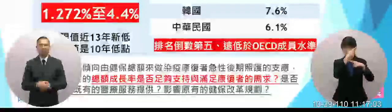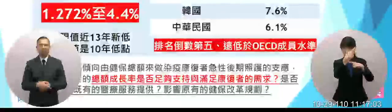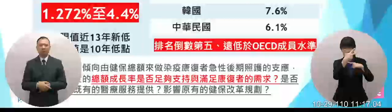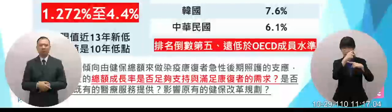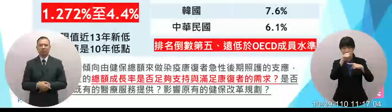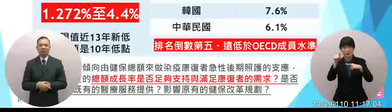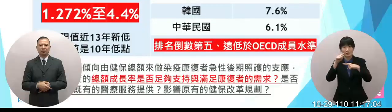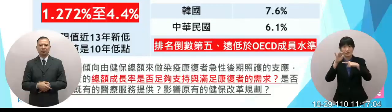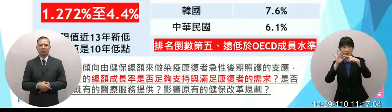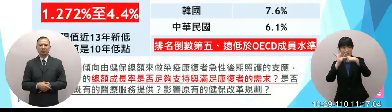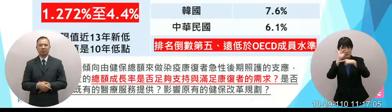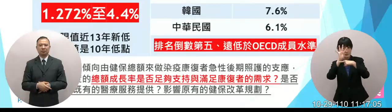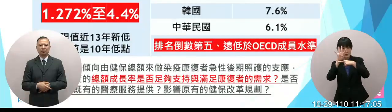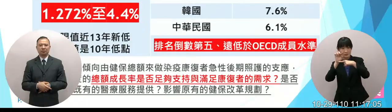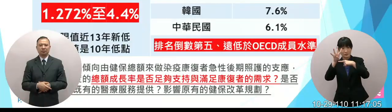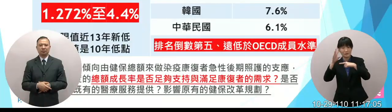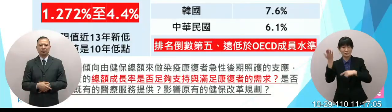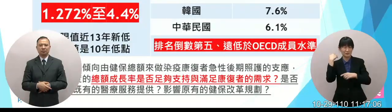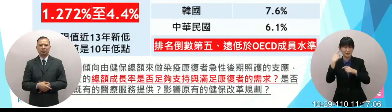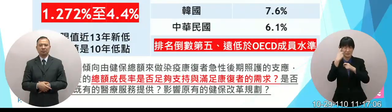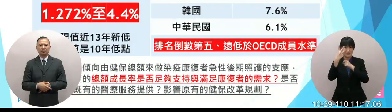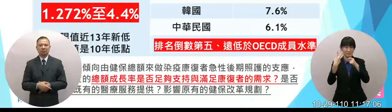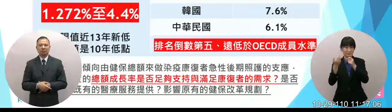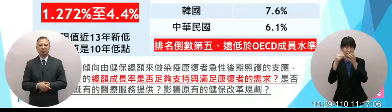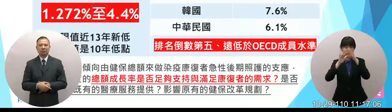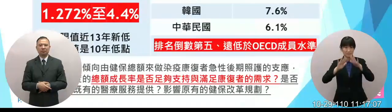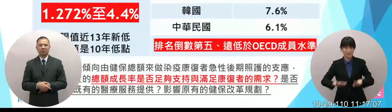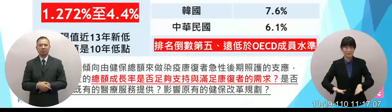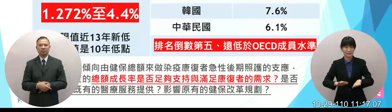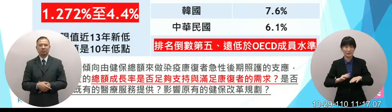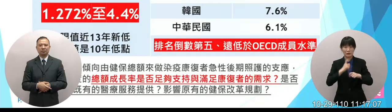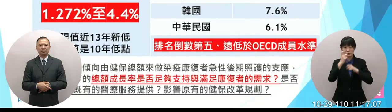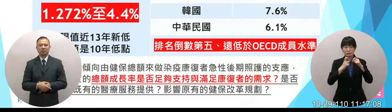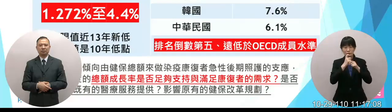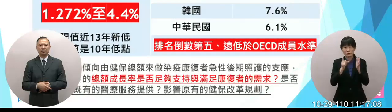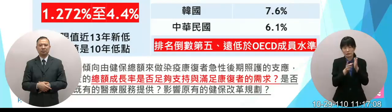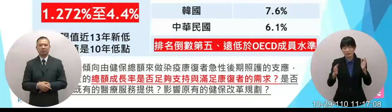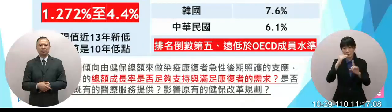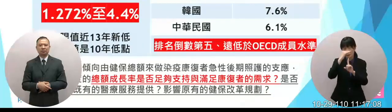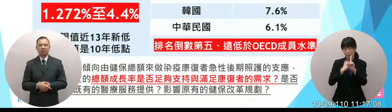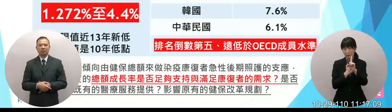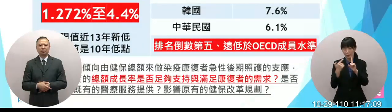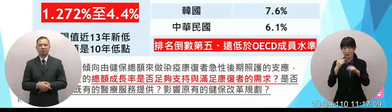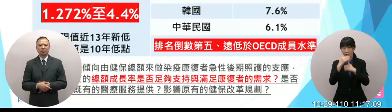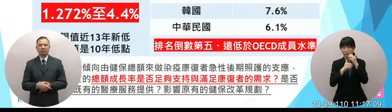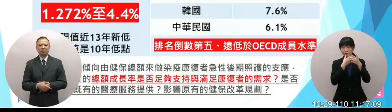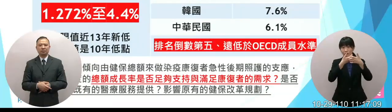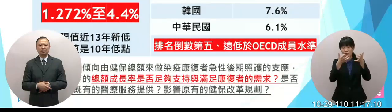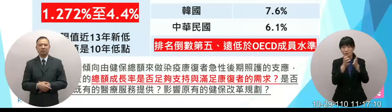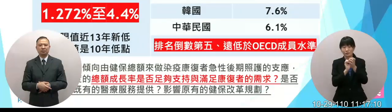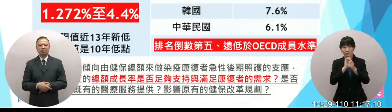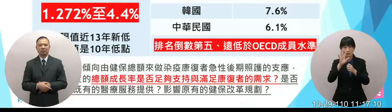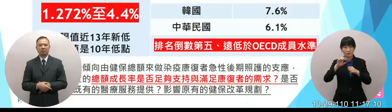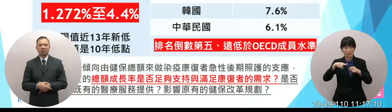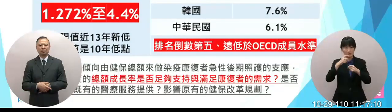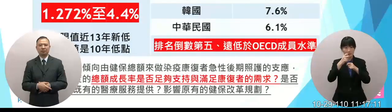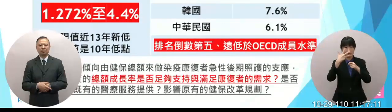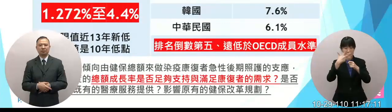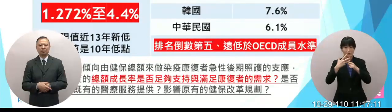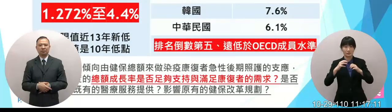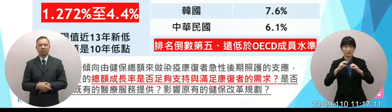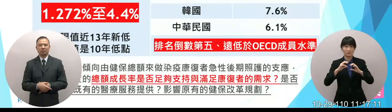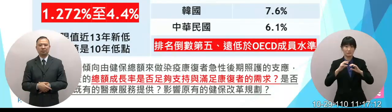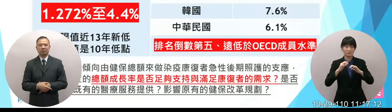1.27%到4.4%，下限值是13年的新低，上限值是10年来的新低。根据卫福部公布的108年国民医